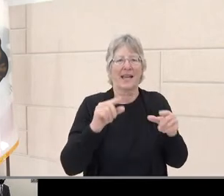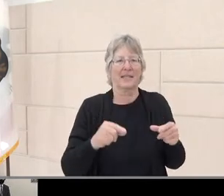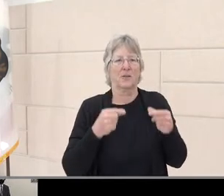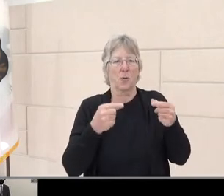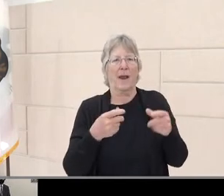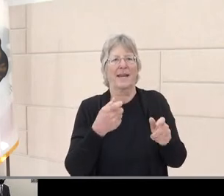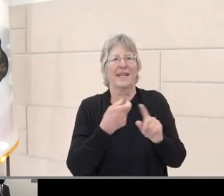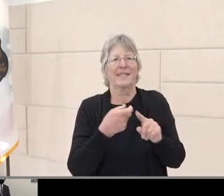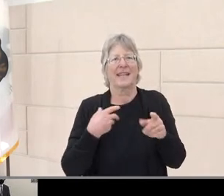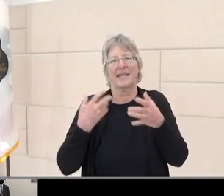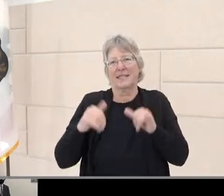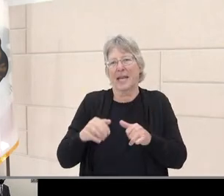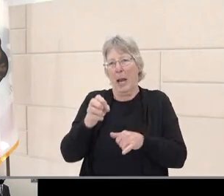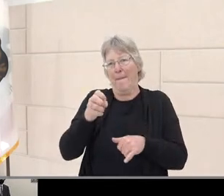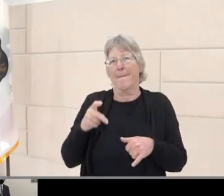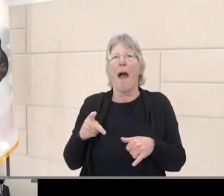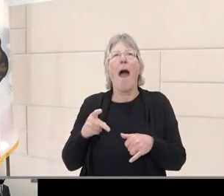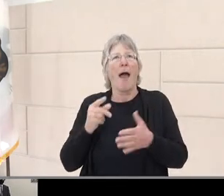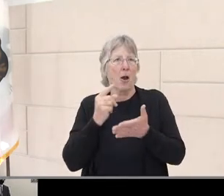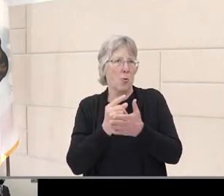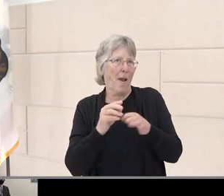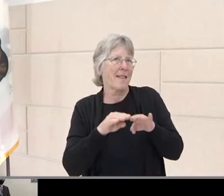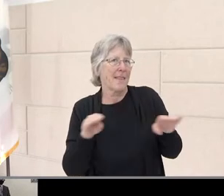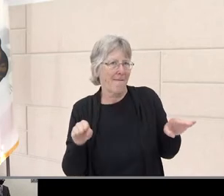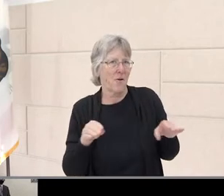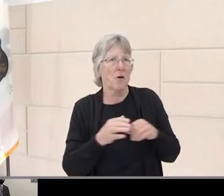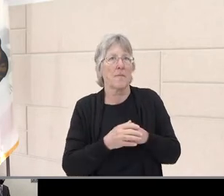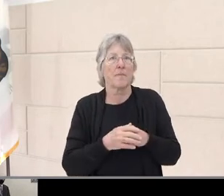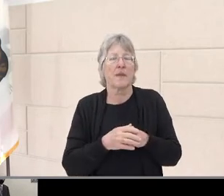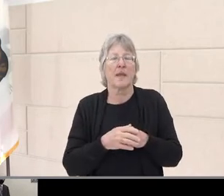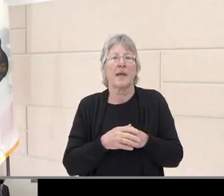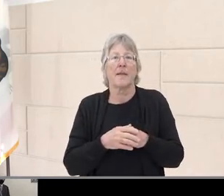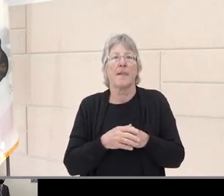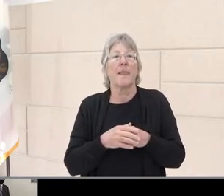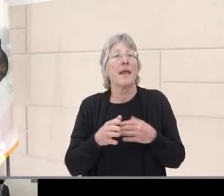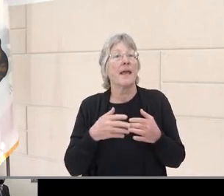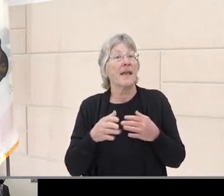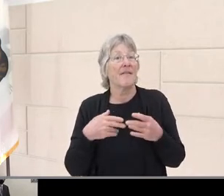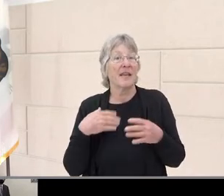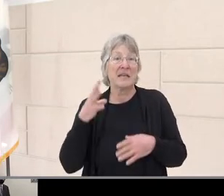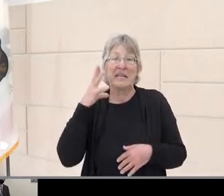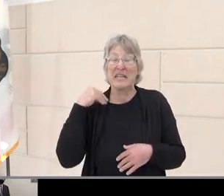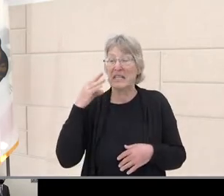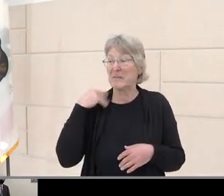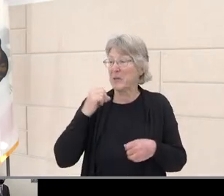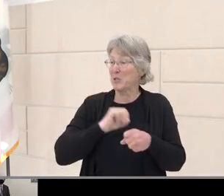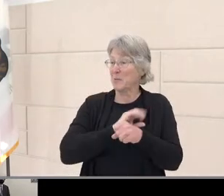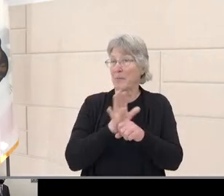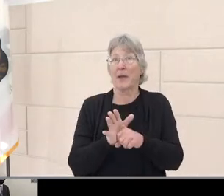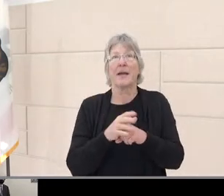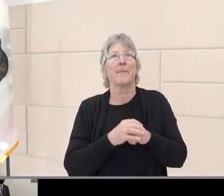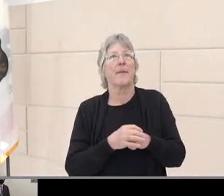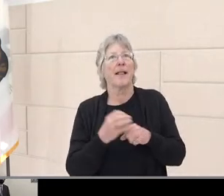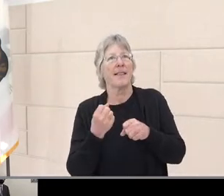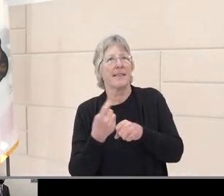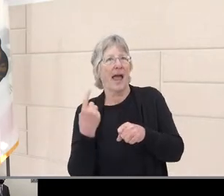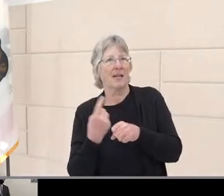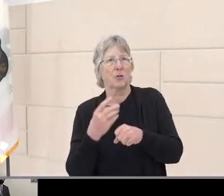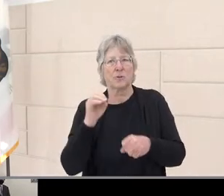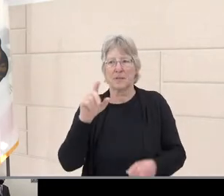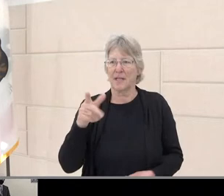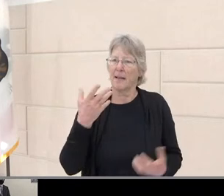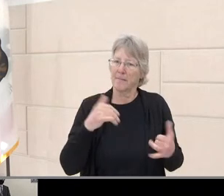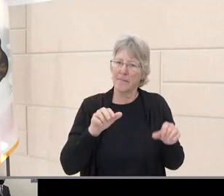ដើម្បីឲ្យសិស្សរៀនការទៅមុខទៀតធ្វើបន្តយើងបានឆ្លងកាត់នៃ